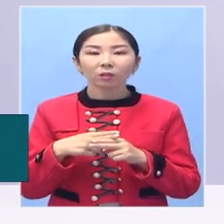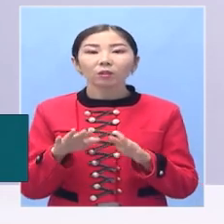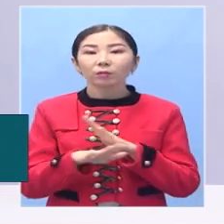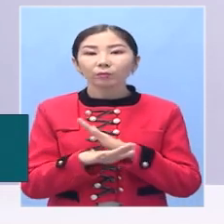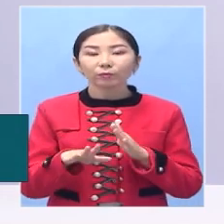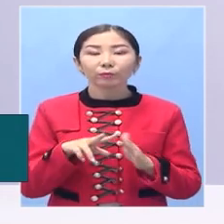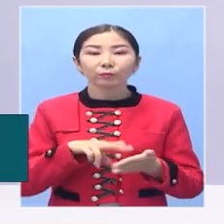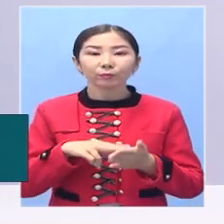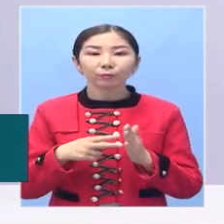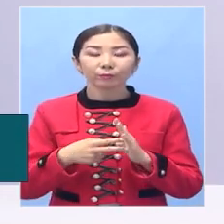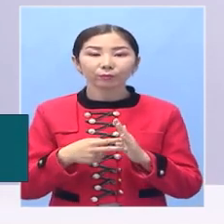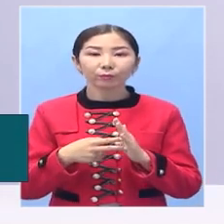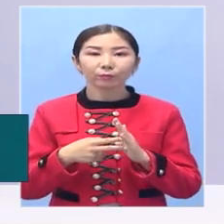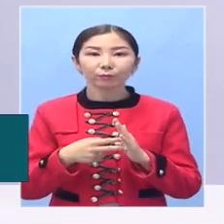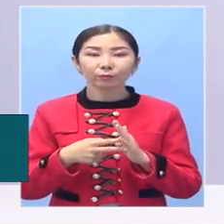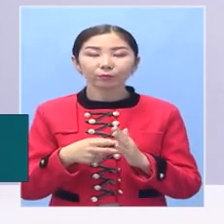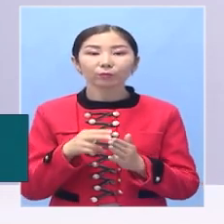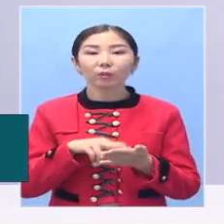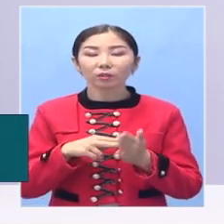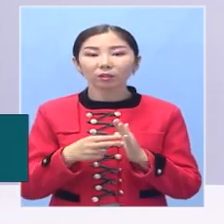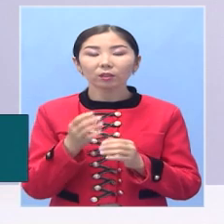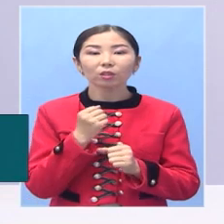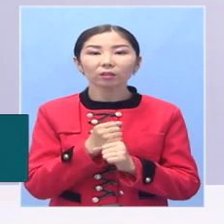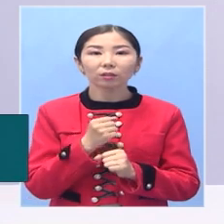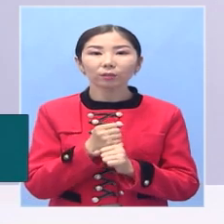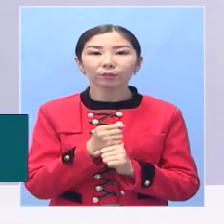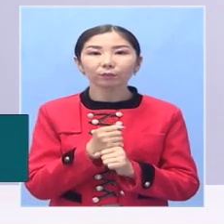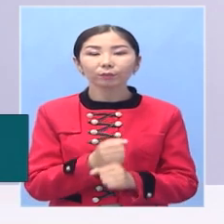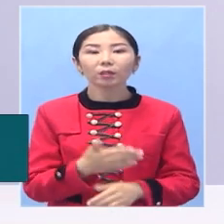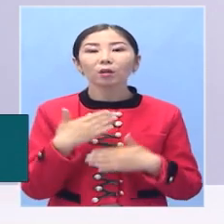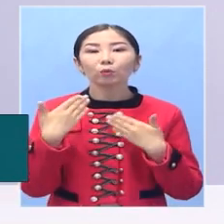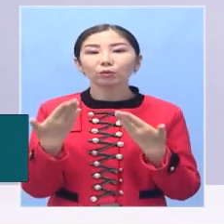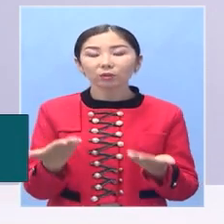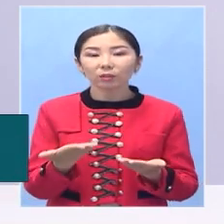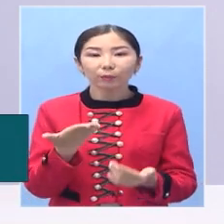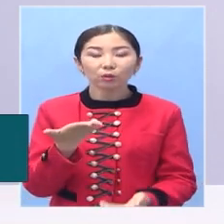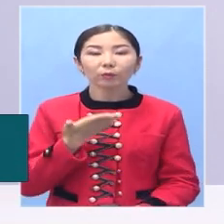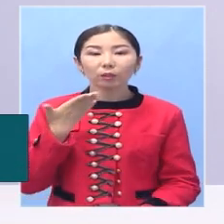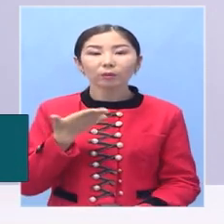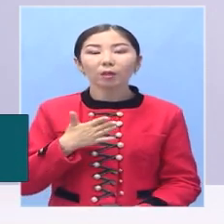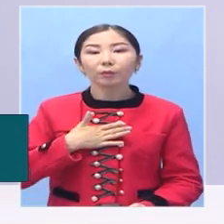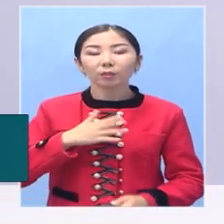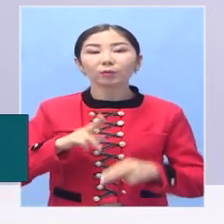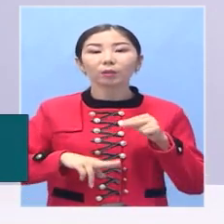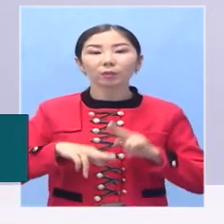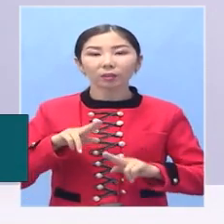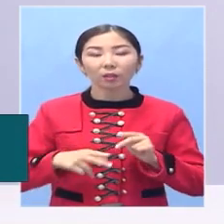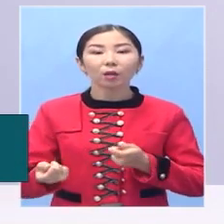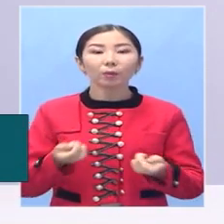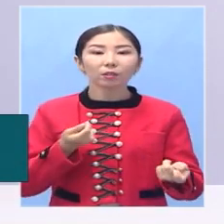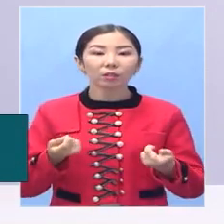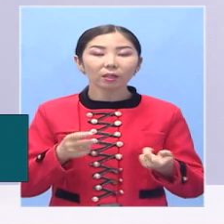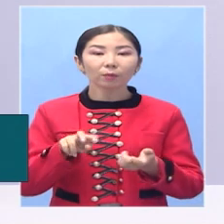сол мақсатта жасалып жатыр қазір таңда. Енді жаңа сіздің басыңызда сұрап кеттіңіз, бізде мердігер мекемелер